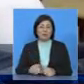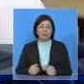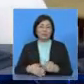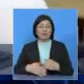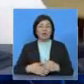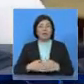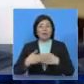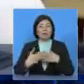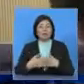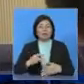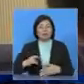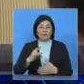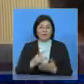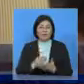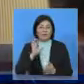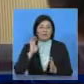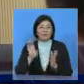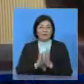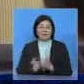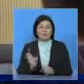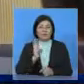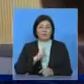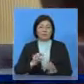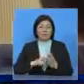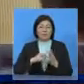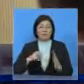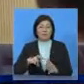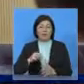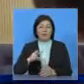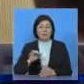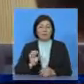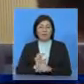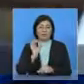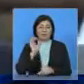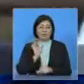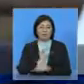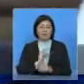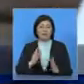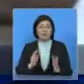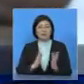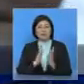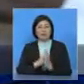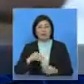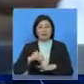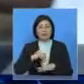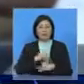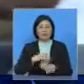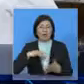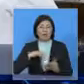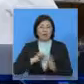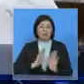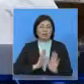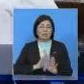района. Внимательно выслушав посетителей, секретарь маслихата направил депутатский запрос акиму города Актобе, заместителю